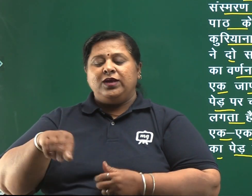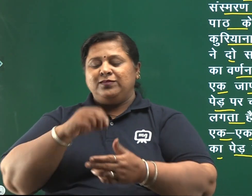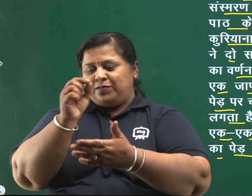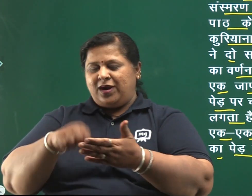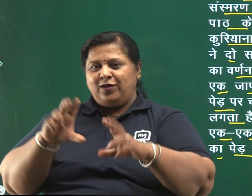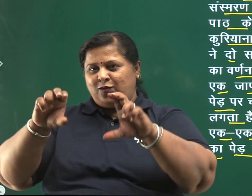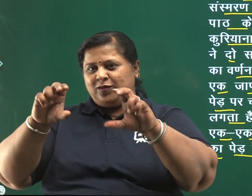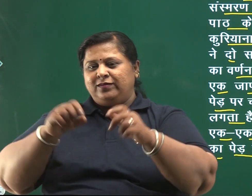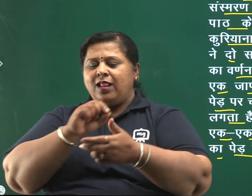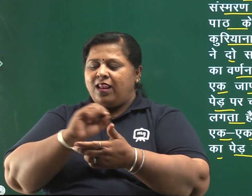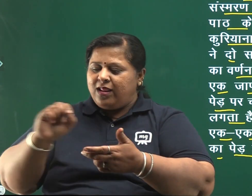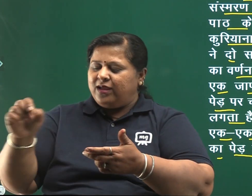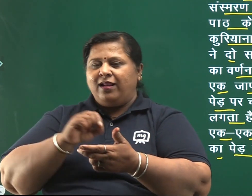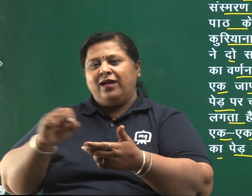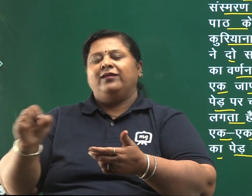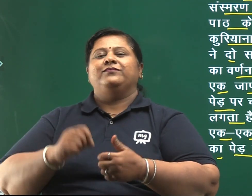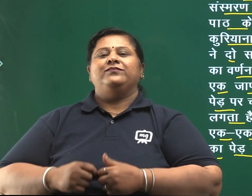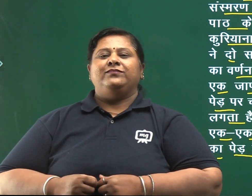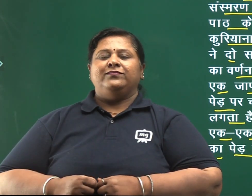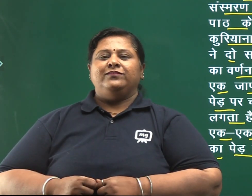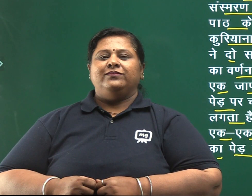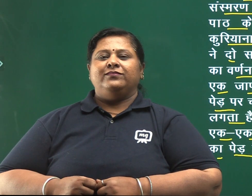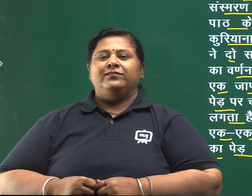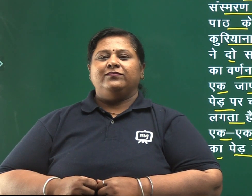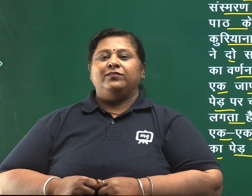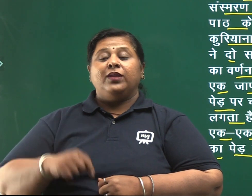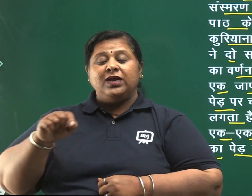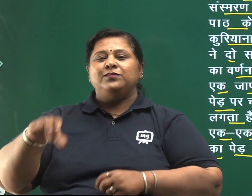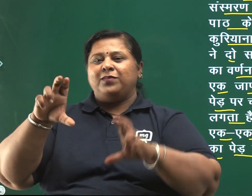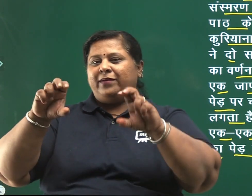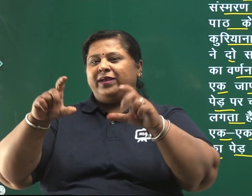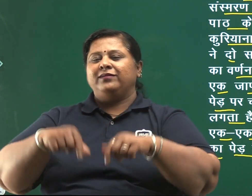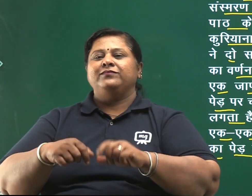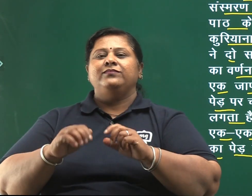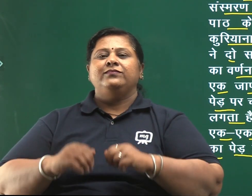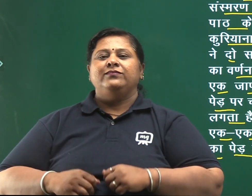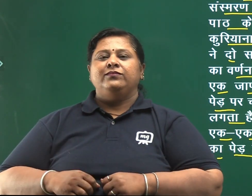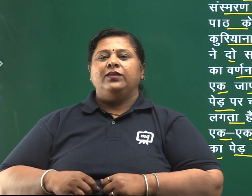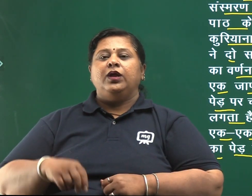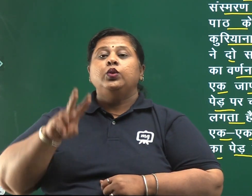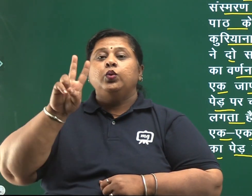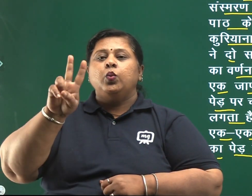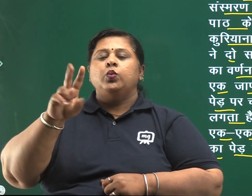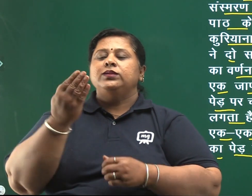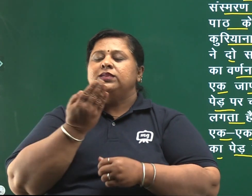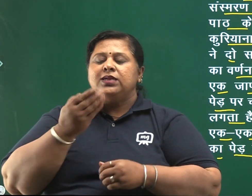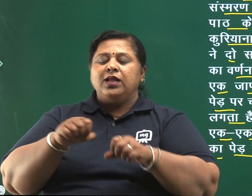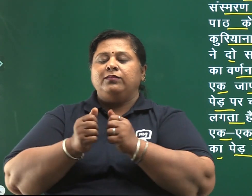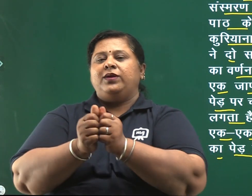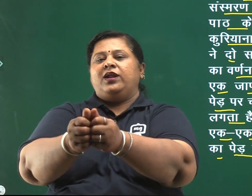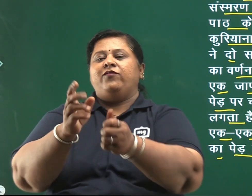पाठ को लिख रहा है। इस पाठ में 2 सहपाठी